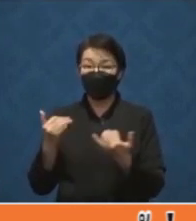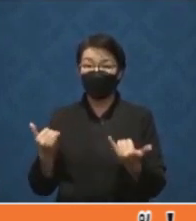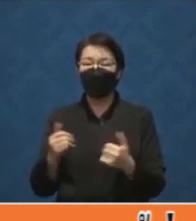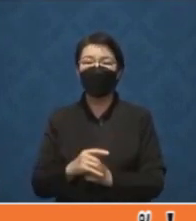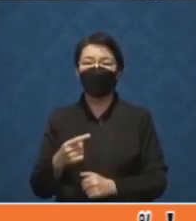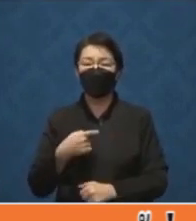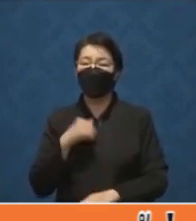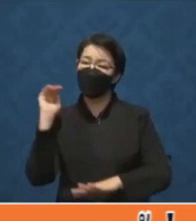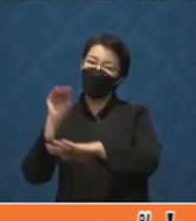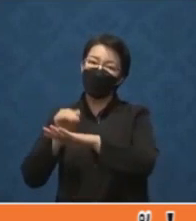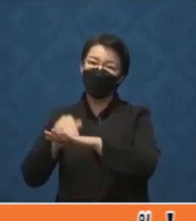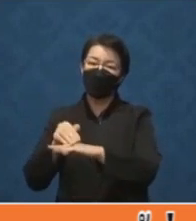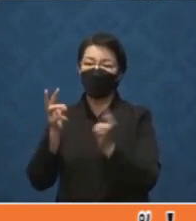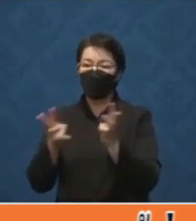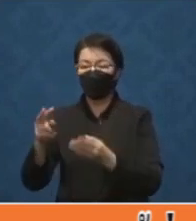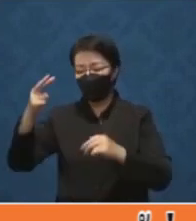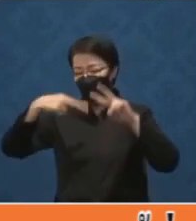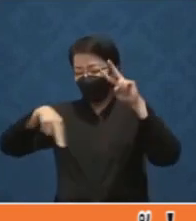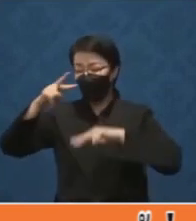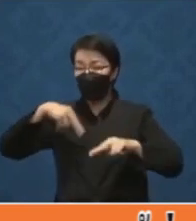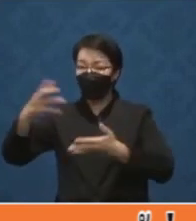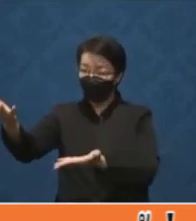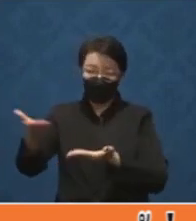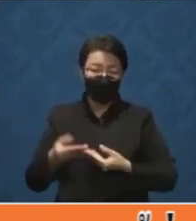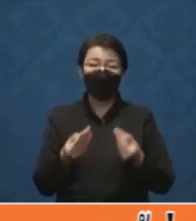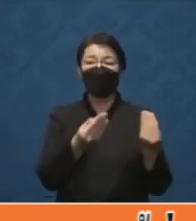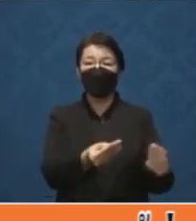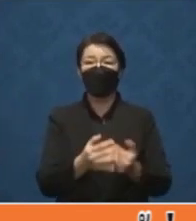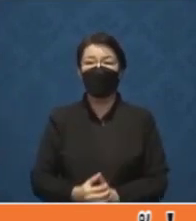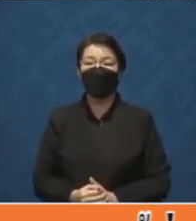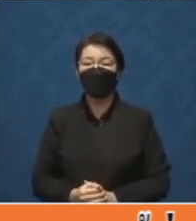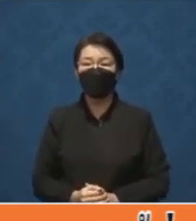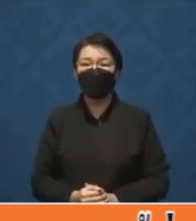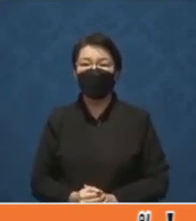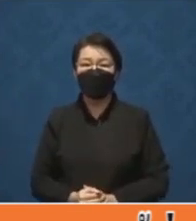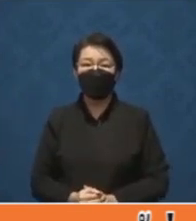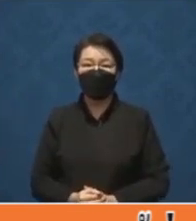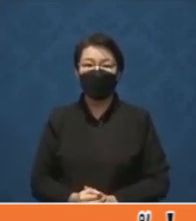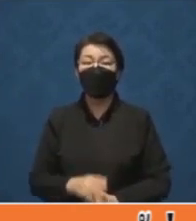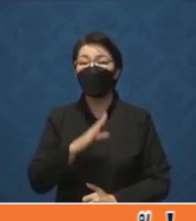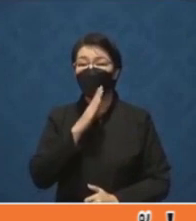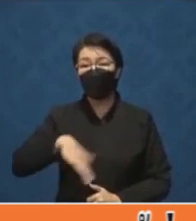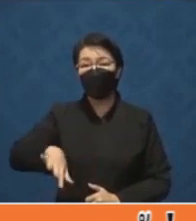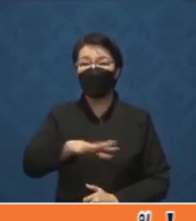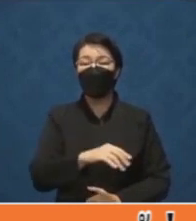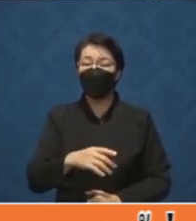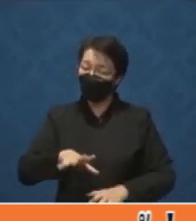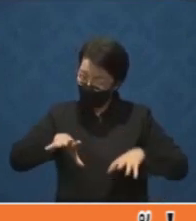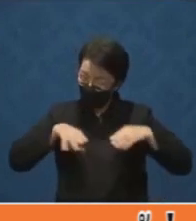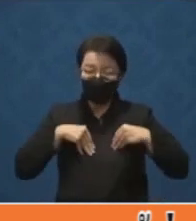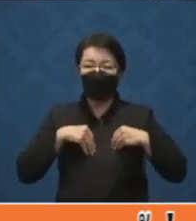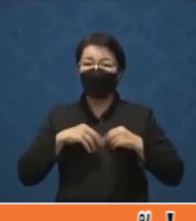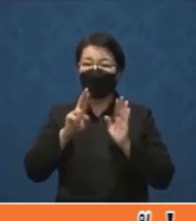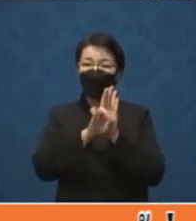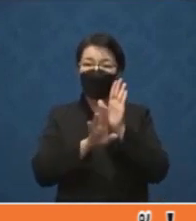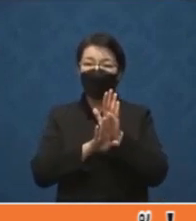นแค่เพียงการทวงคืนการตรวจสอบทวงดุลกลับคืนมาถ้าเรายึดมั่นในระบ